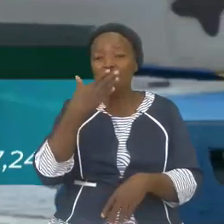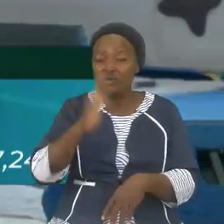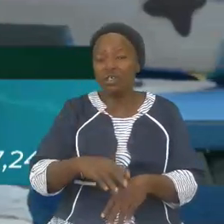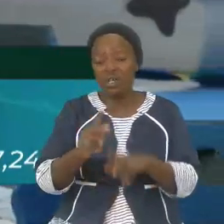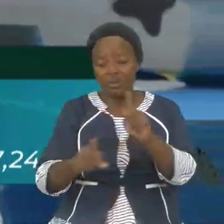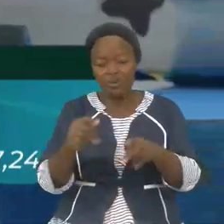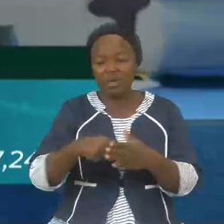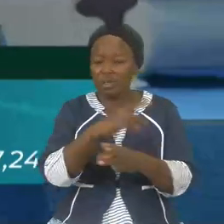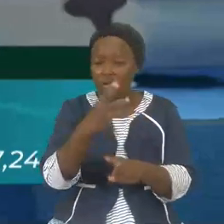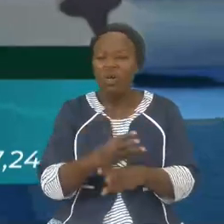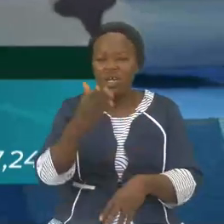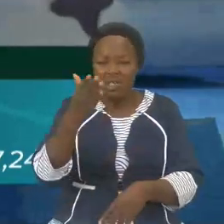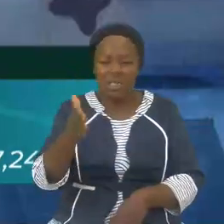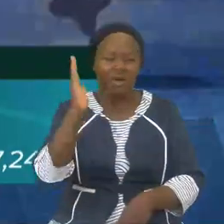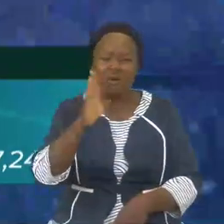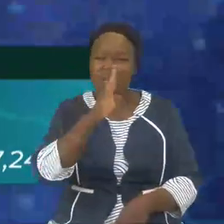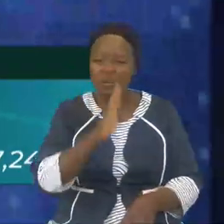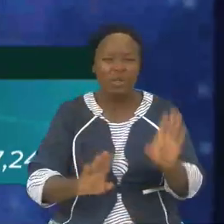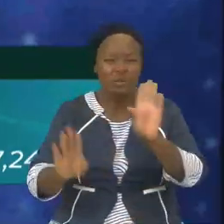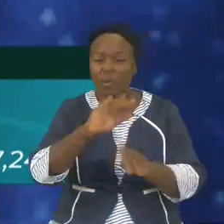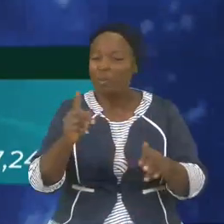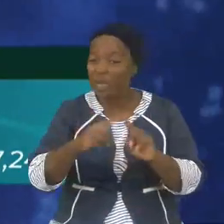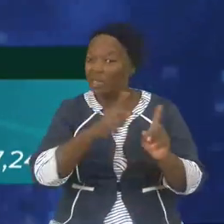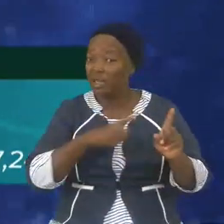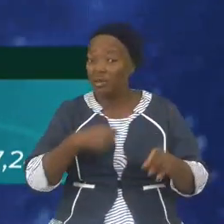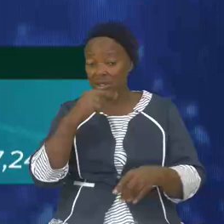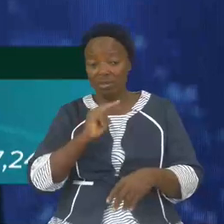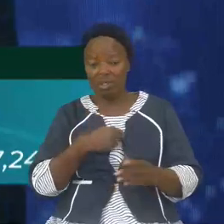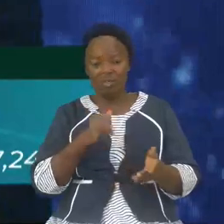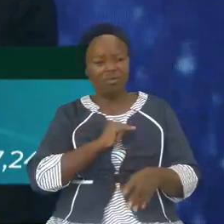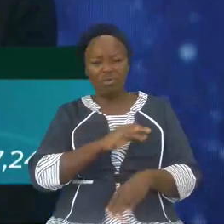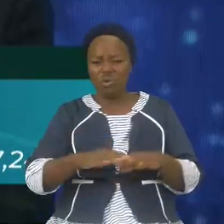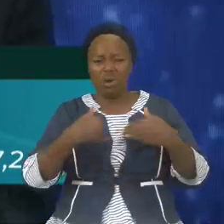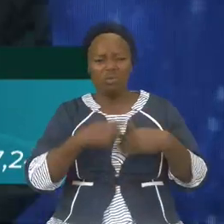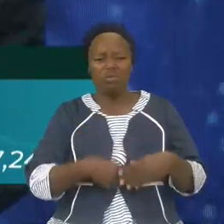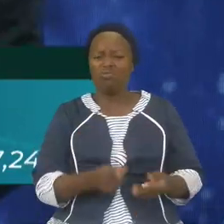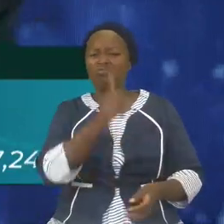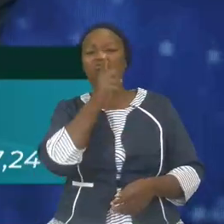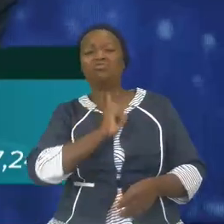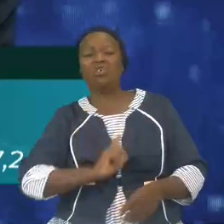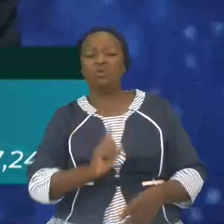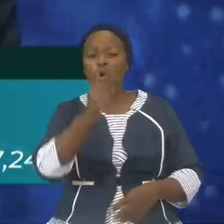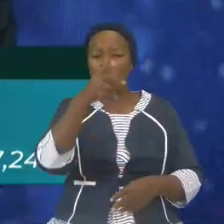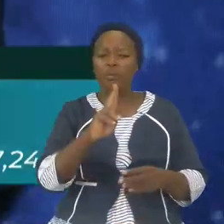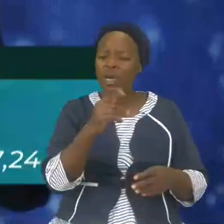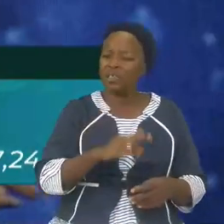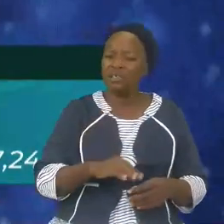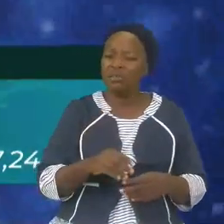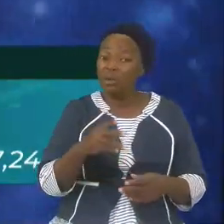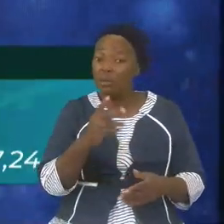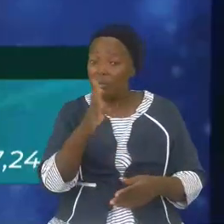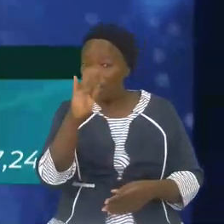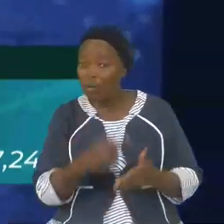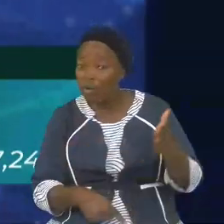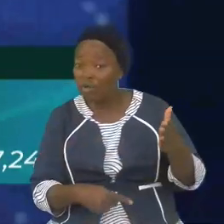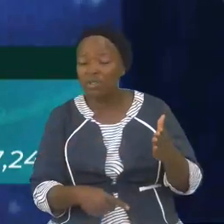dans ce monde, il y aura de détresse. Mais le Seigneur dit en Psaume 50, 15, que tu ne dois pas être englouti par la détresse, tu